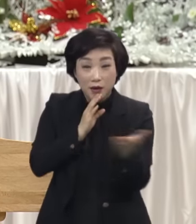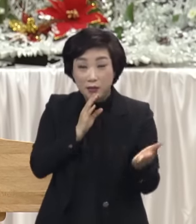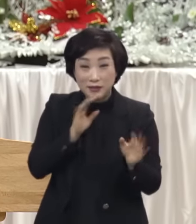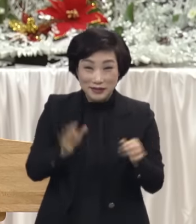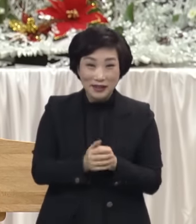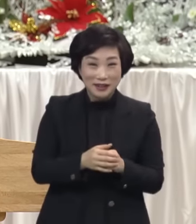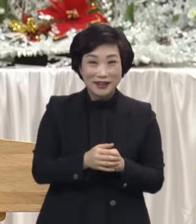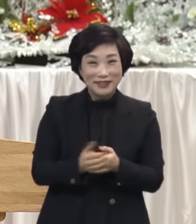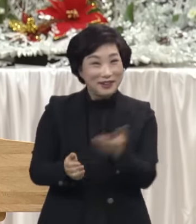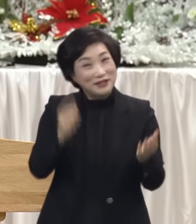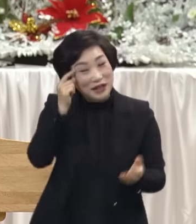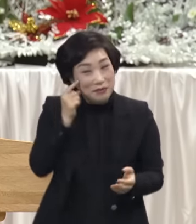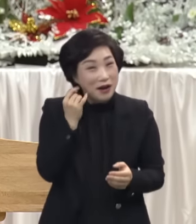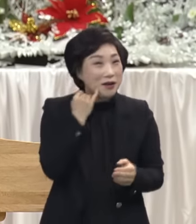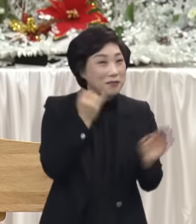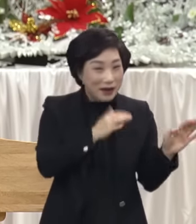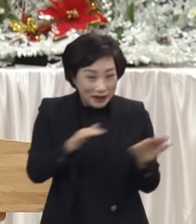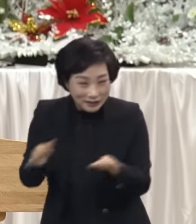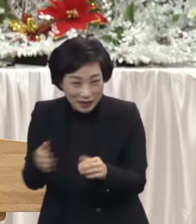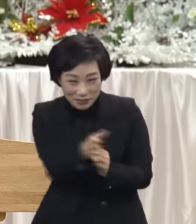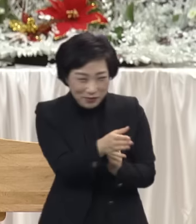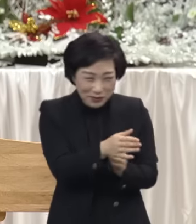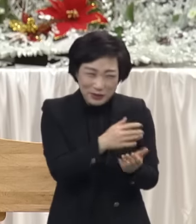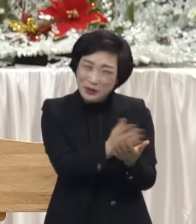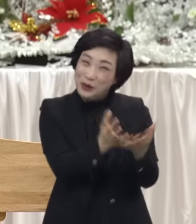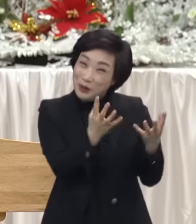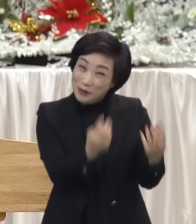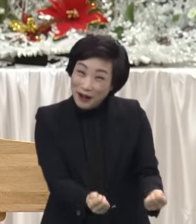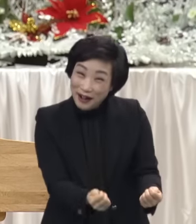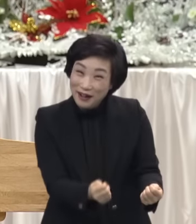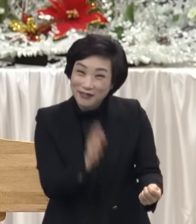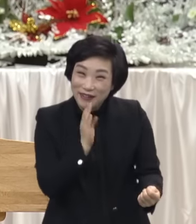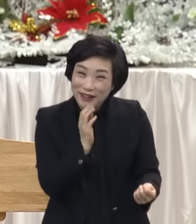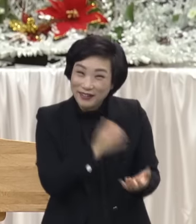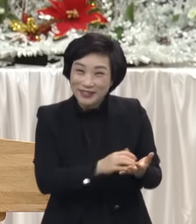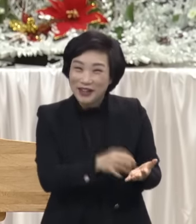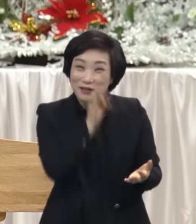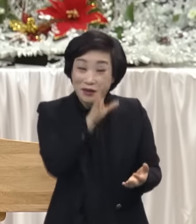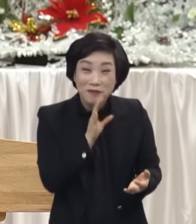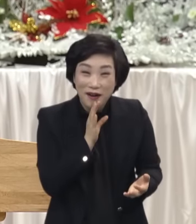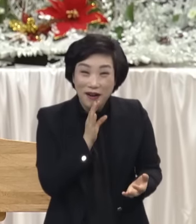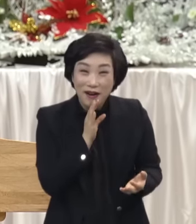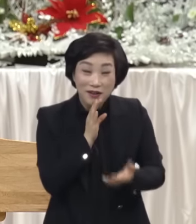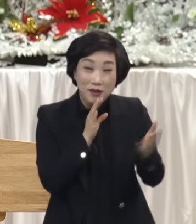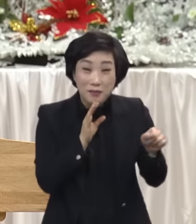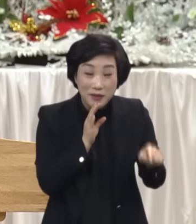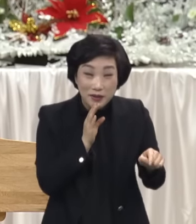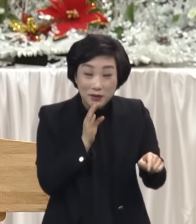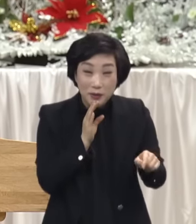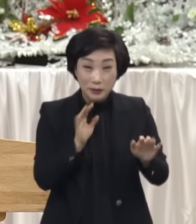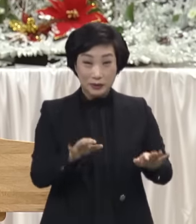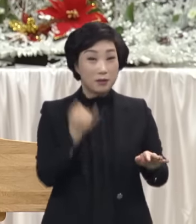바닷속에 물고기가 수는 어종이 왔다 갔다 하는데 거기